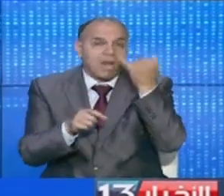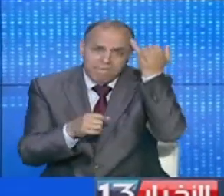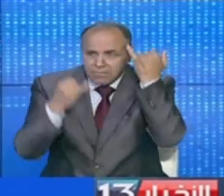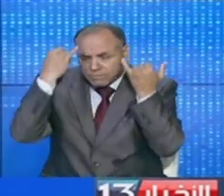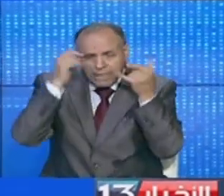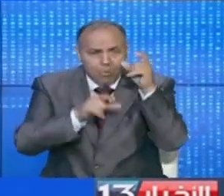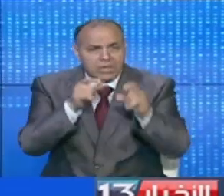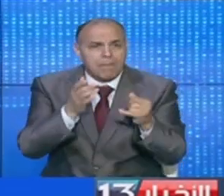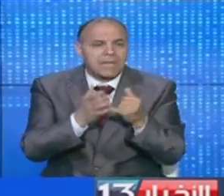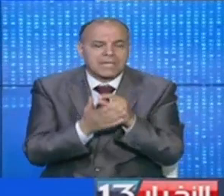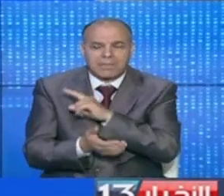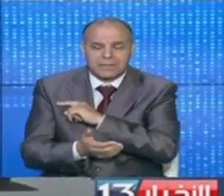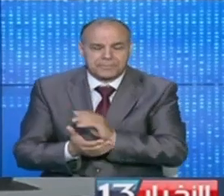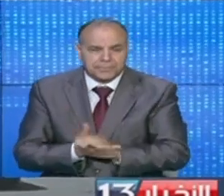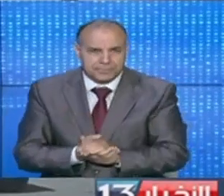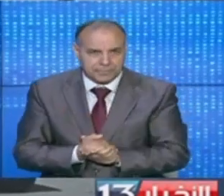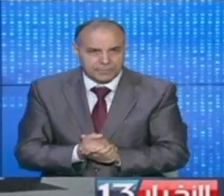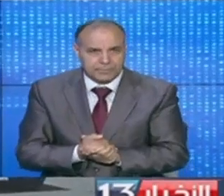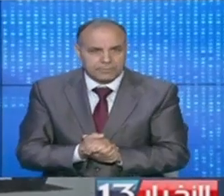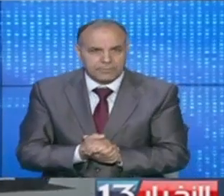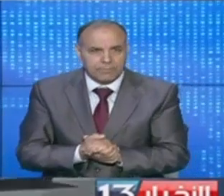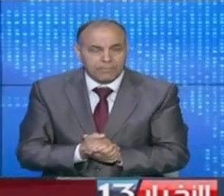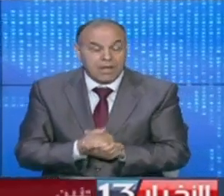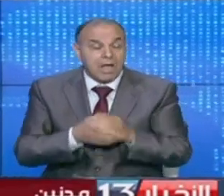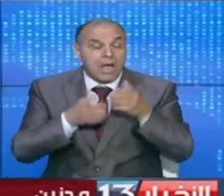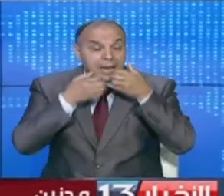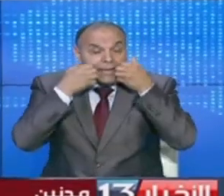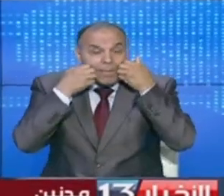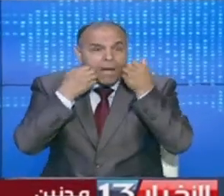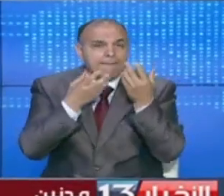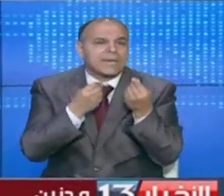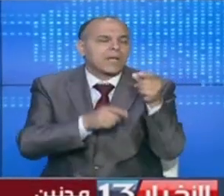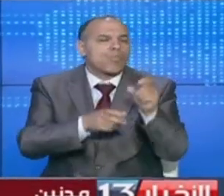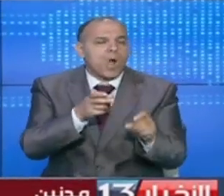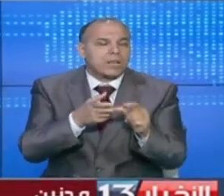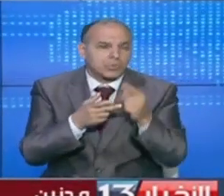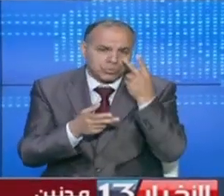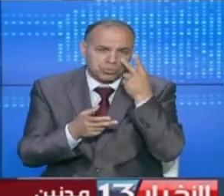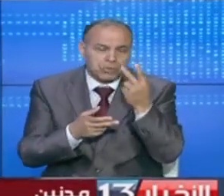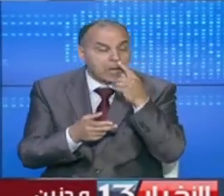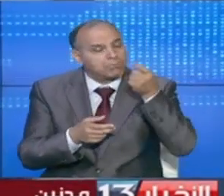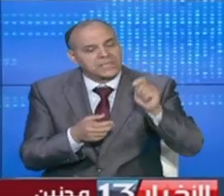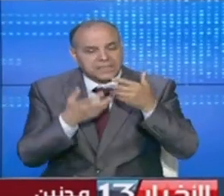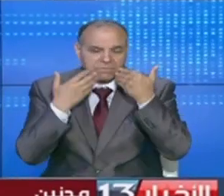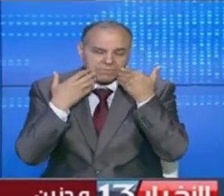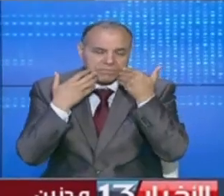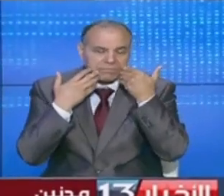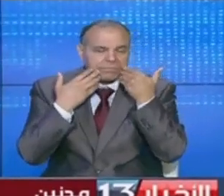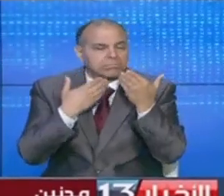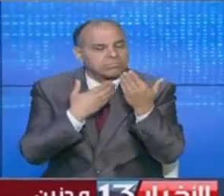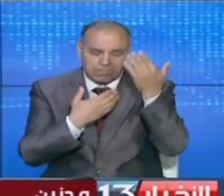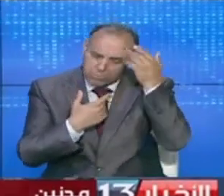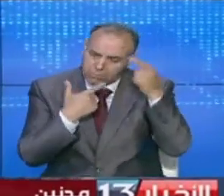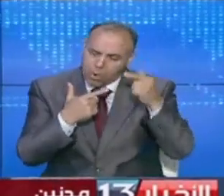في مدينه مدينه وضع الكلمه لدى عديد المواطنين يرونها ضروري وارتدائها قناعه